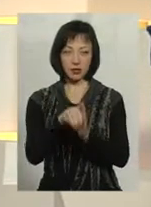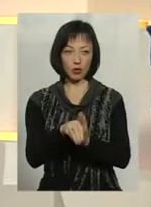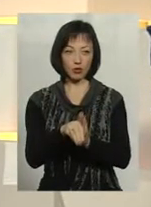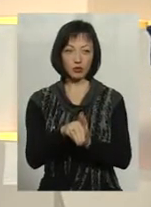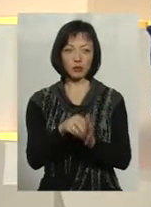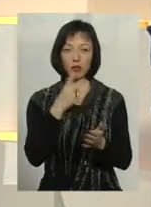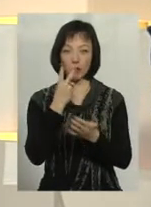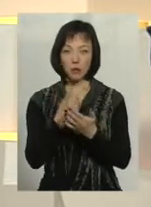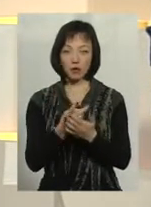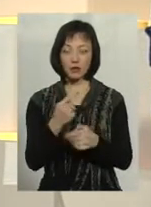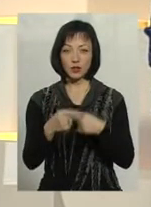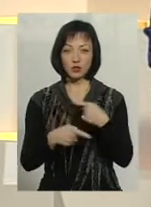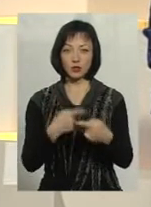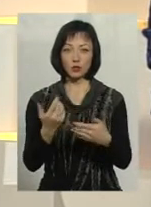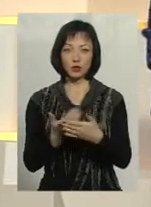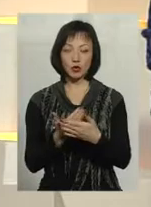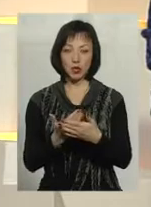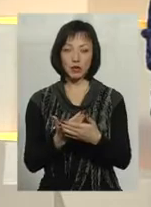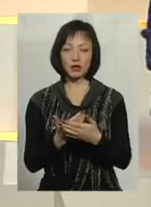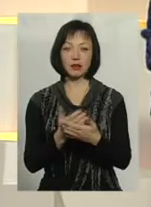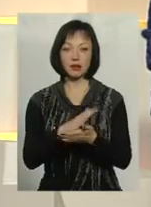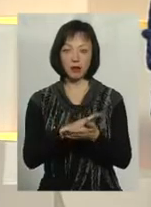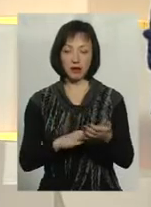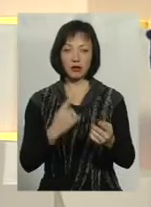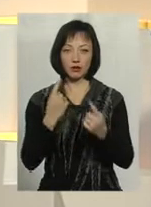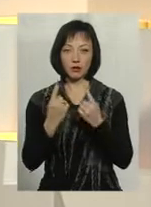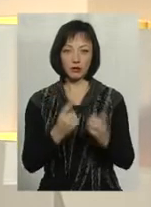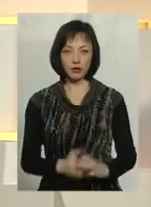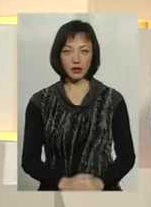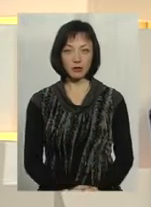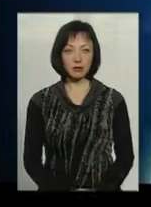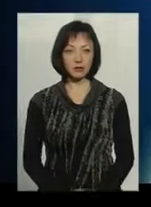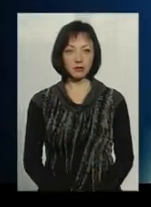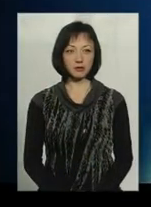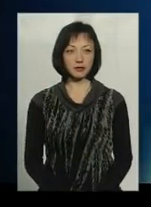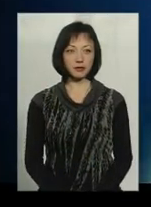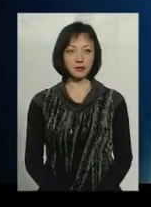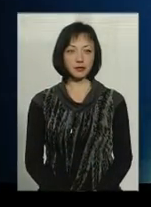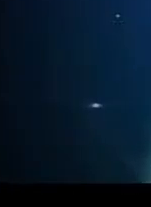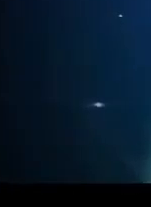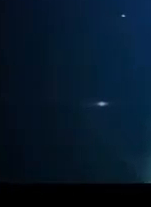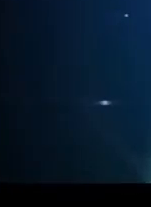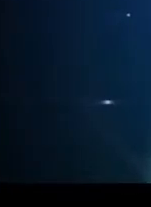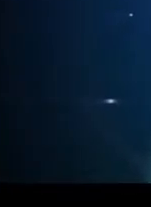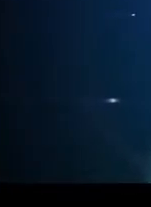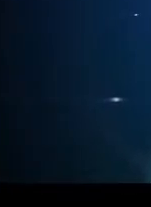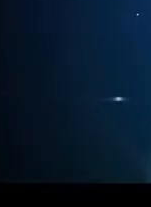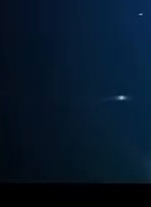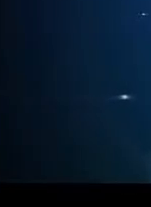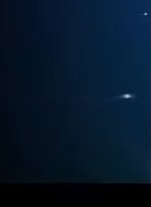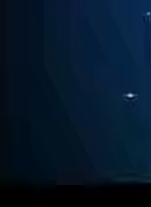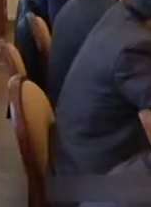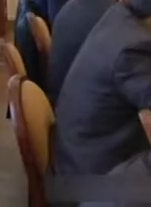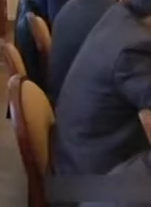розуміємо, що коли росте економіка, коли ростуть об'єми виробництва, об'єми послуг і так далі,